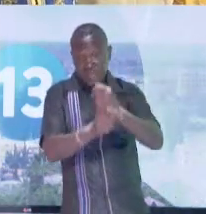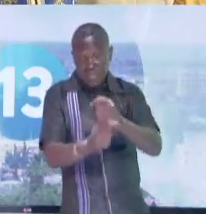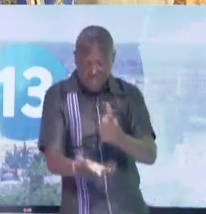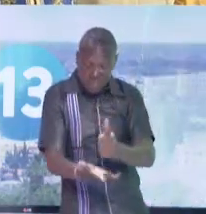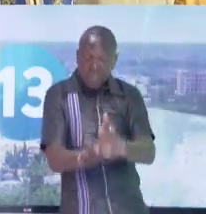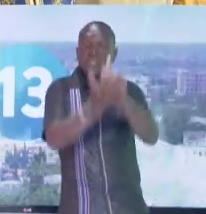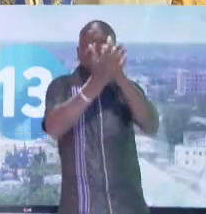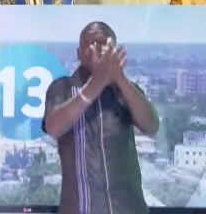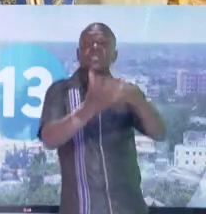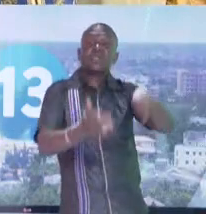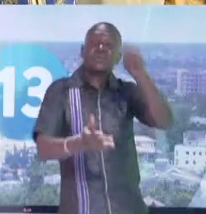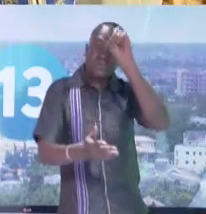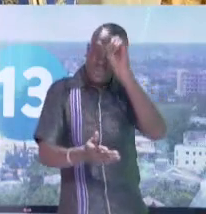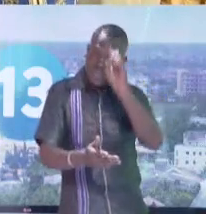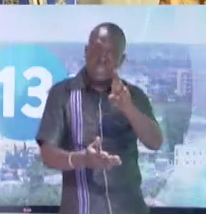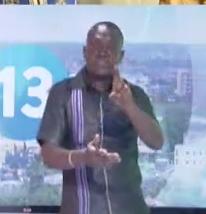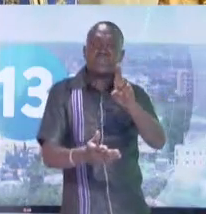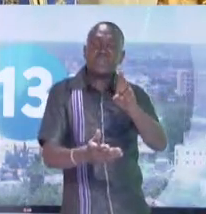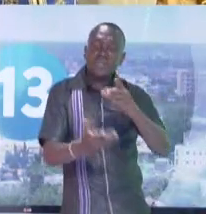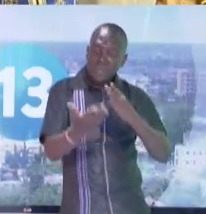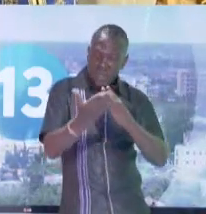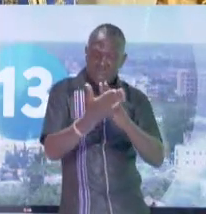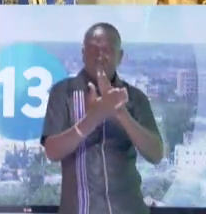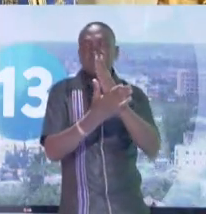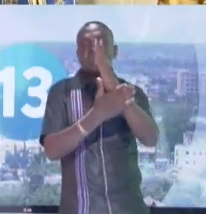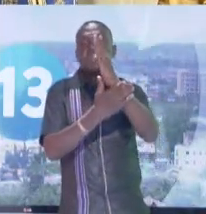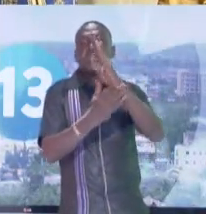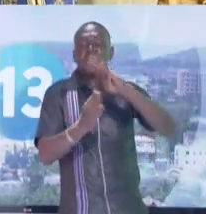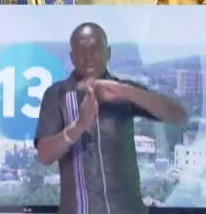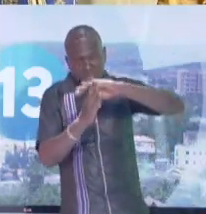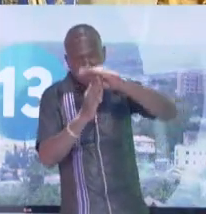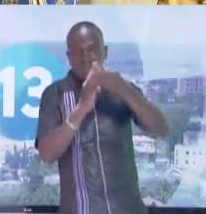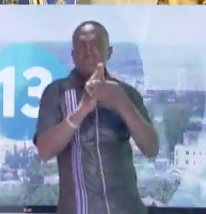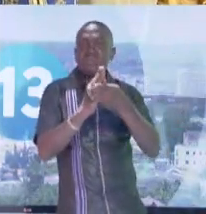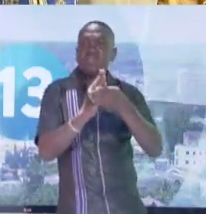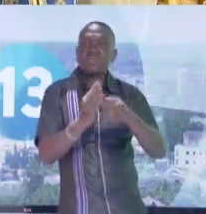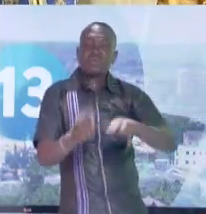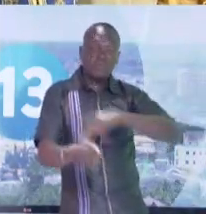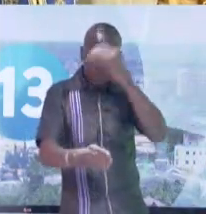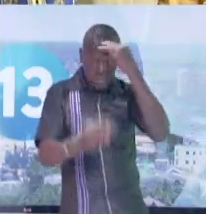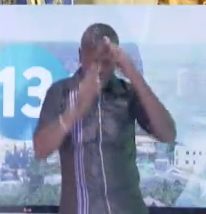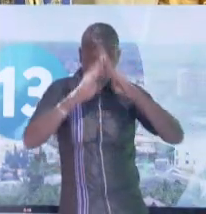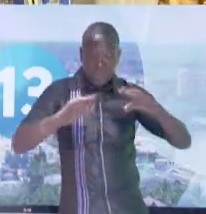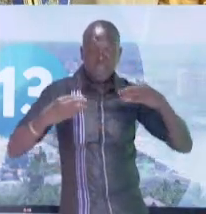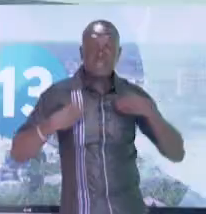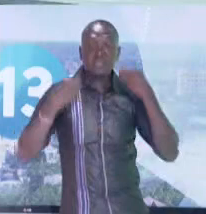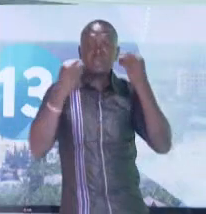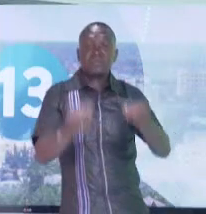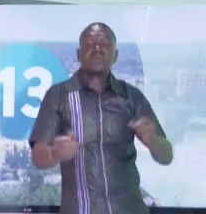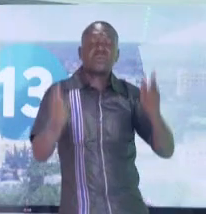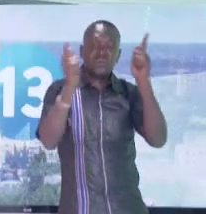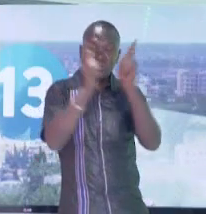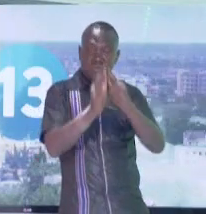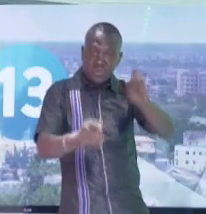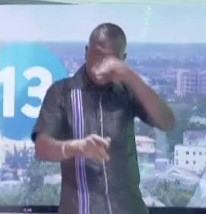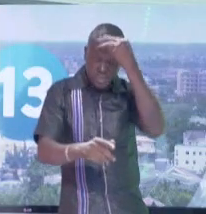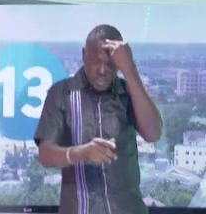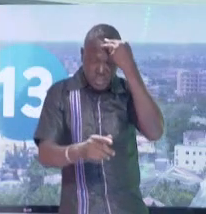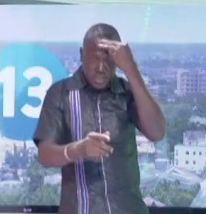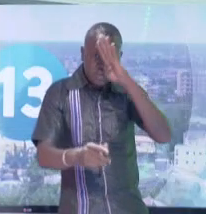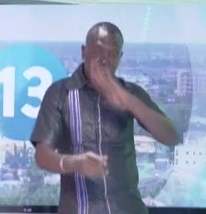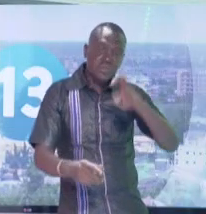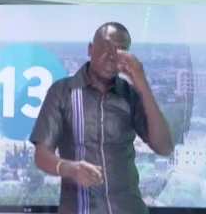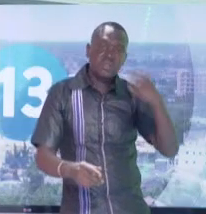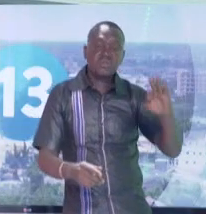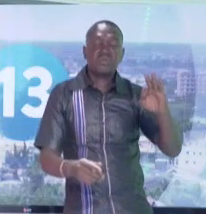sur la question à travers un rapport que le ministère de la Santé va produire en Conseil des ministres. Le Burkina est l'un des